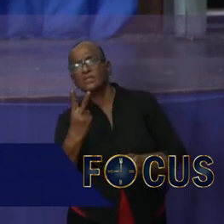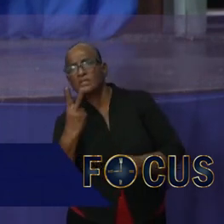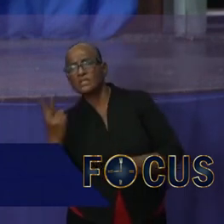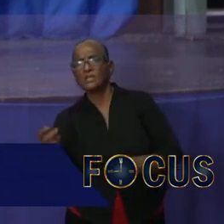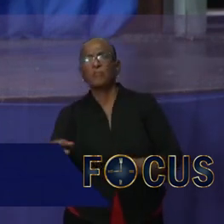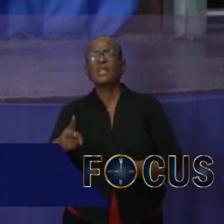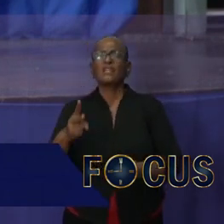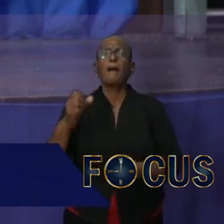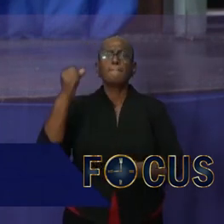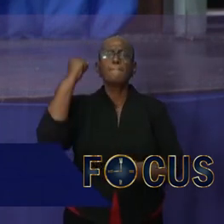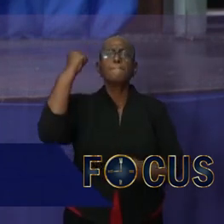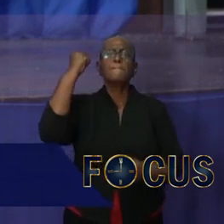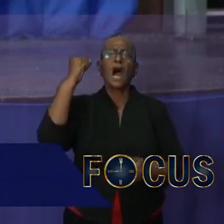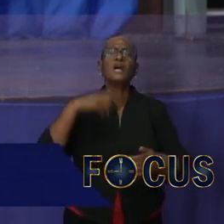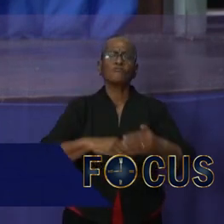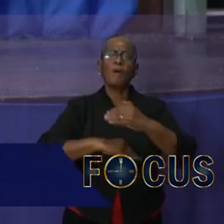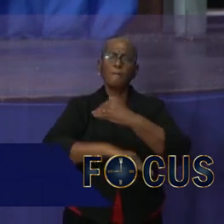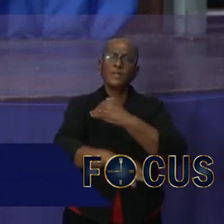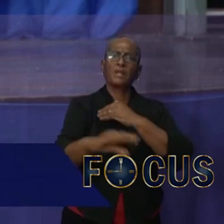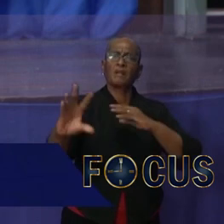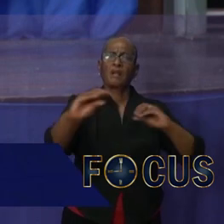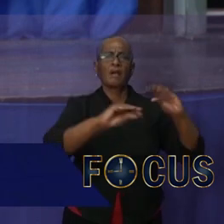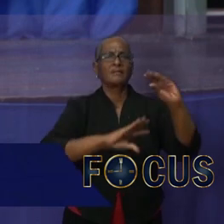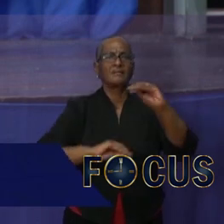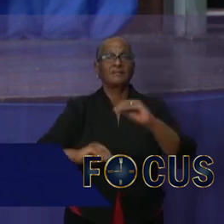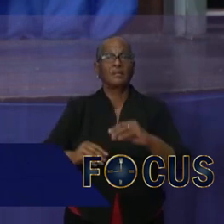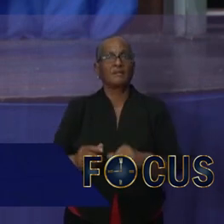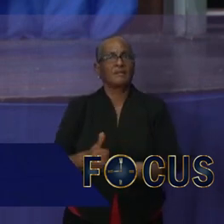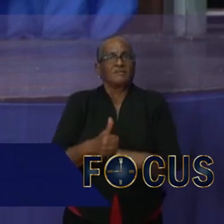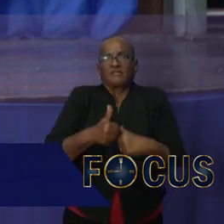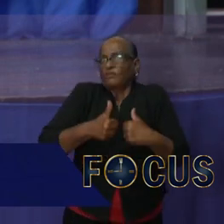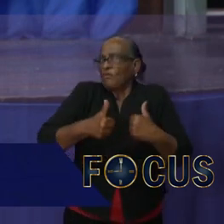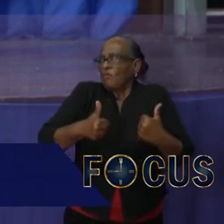Gramang, die het zeer op prijs stelt dat